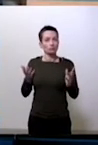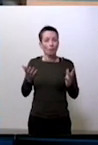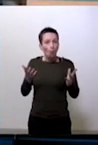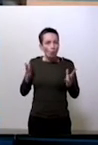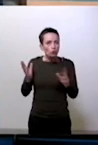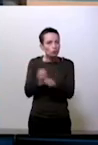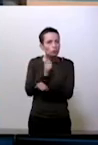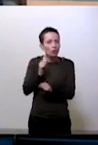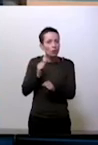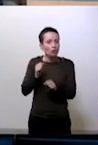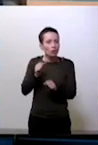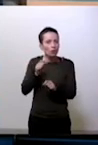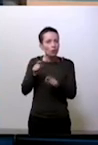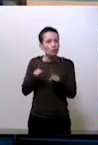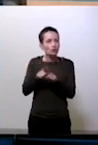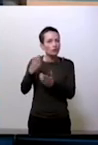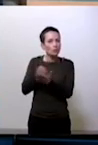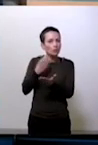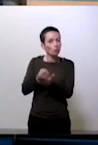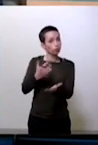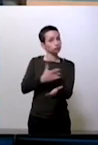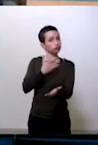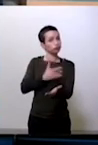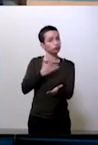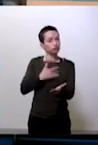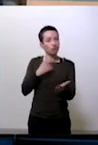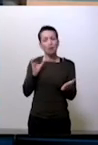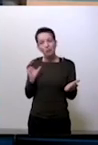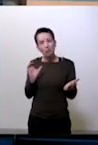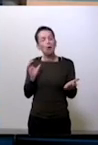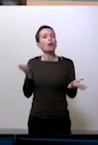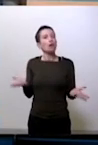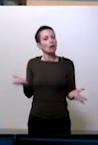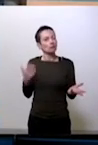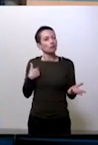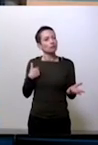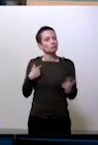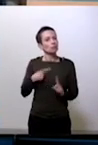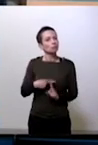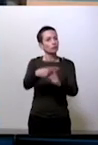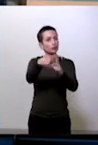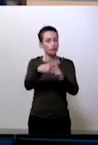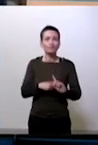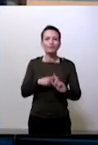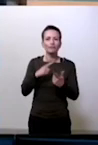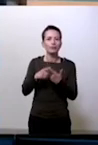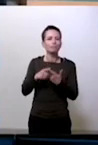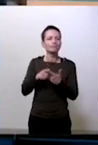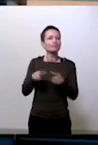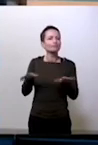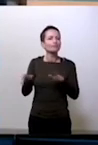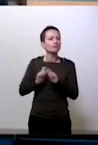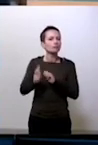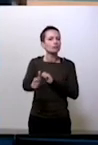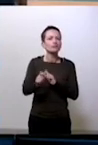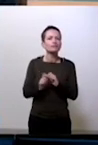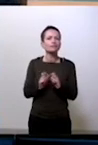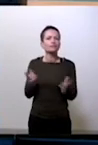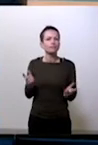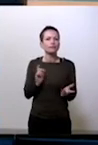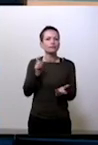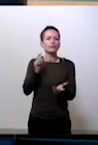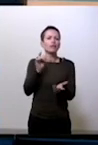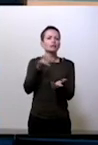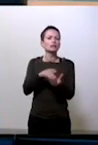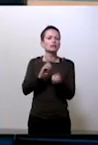succès et des informations très intéressantes à entendre qui nous encouragent dans cette voie. Et puis un deuxième dispositif, le site